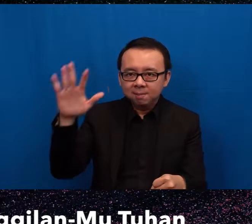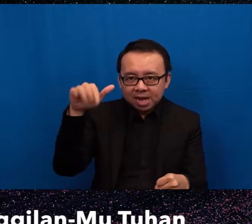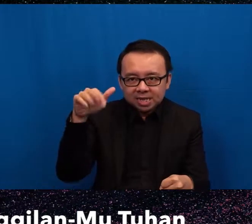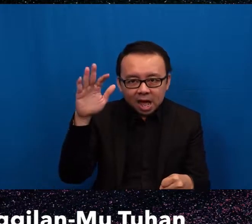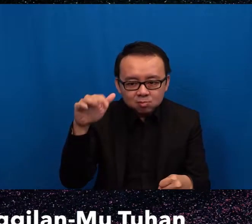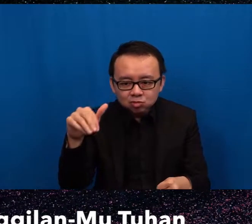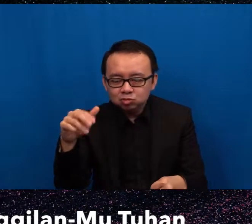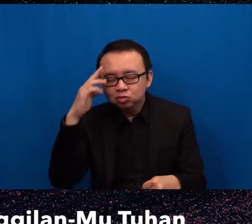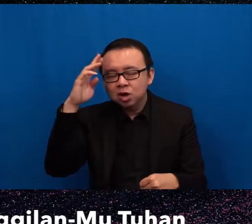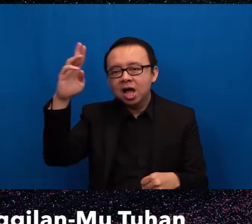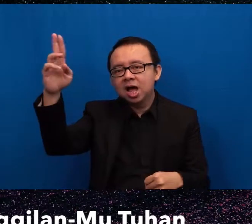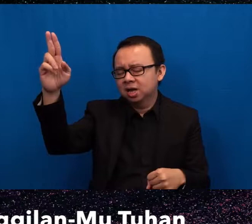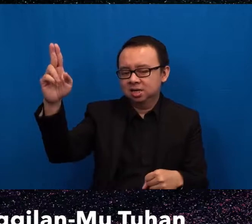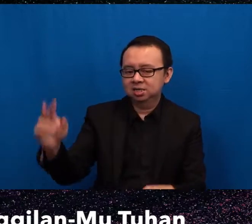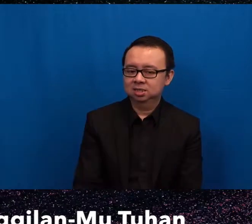panggilan-Mu Tuhan.